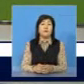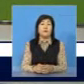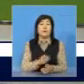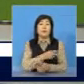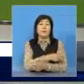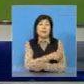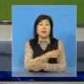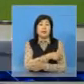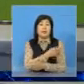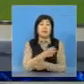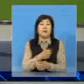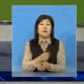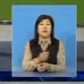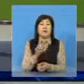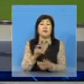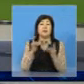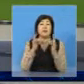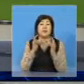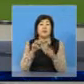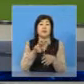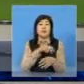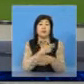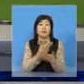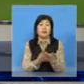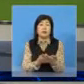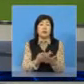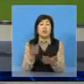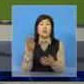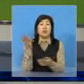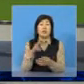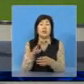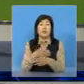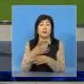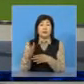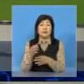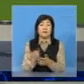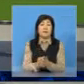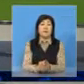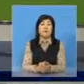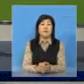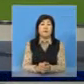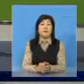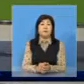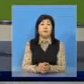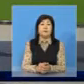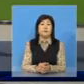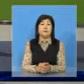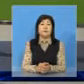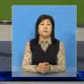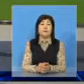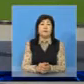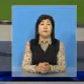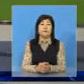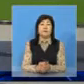поликлиника, емхана және стационар босаның бөлім болып, үш бөлім болып болады. Өйткені тек қана Қарғалы қалалық